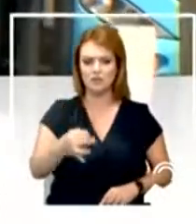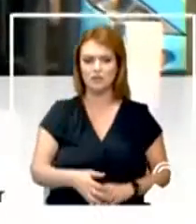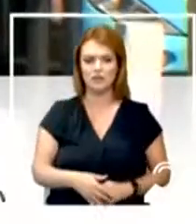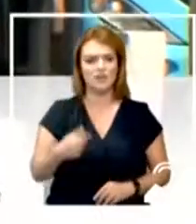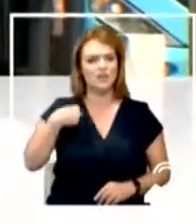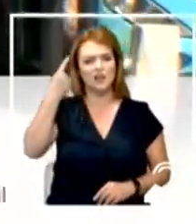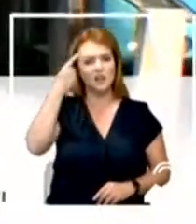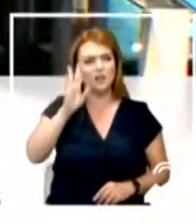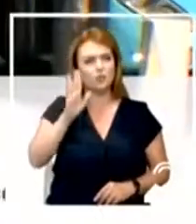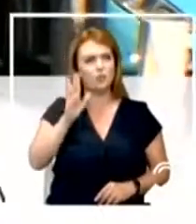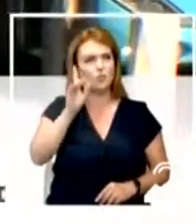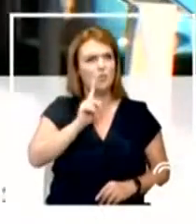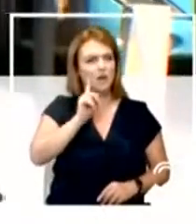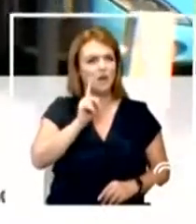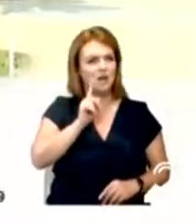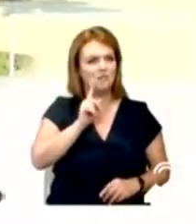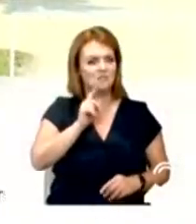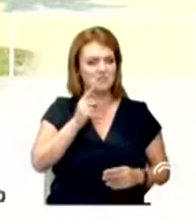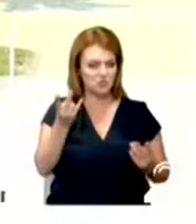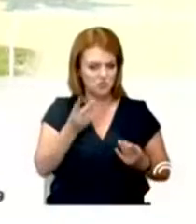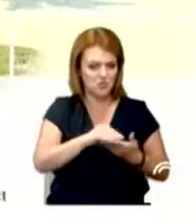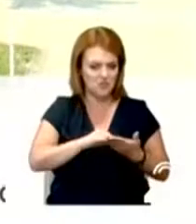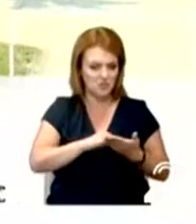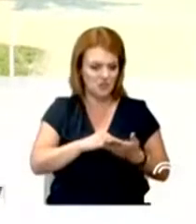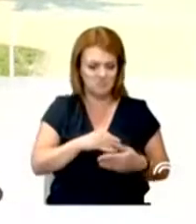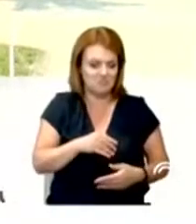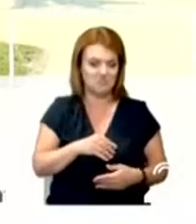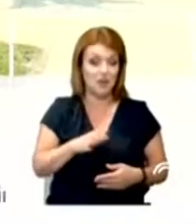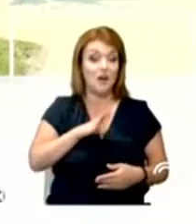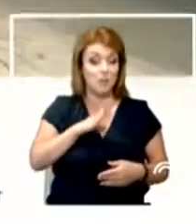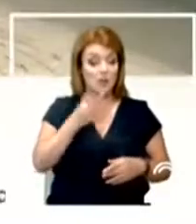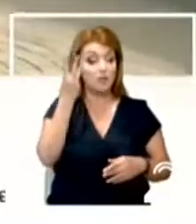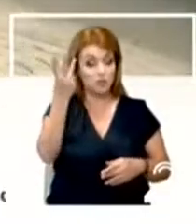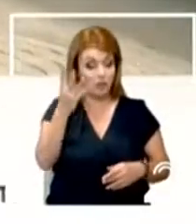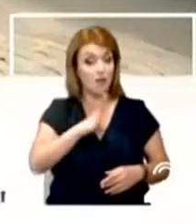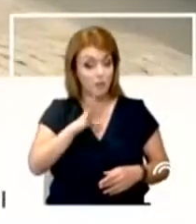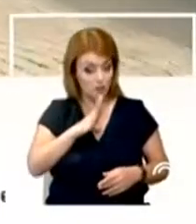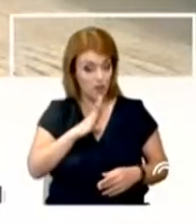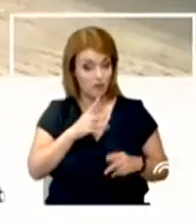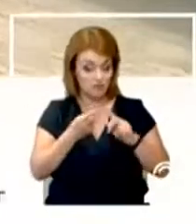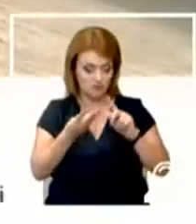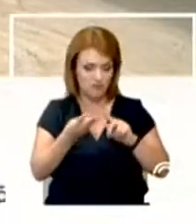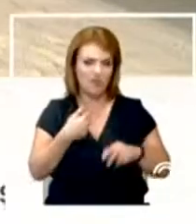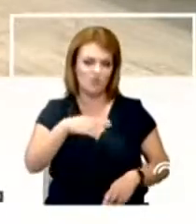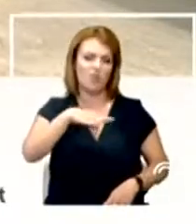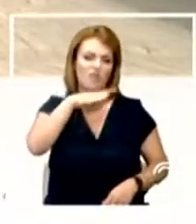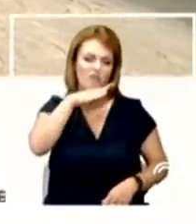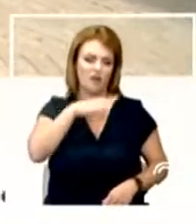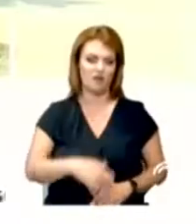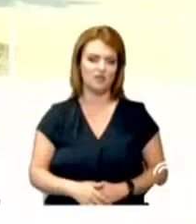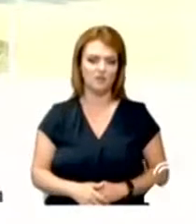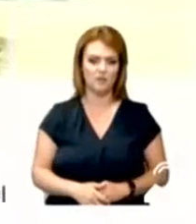e cazul momentan să-l mai repetăm. Am făcut cele trei injecții, eu unul nu mai fac. Ați făcut